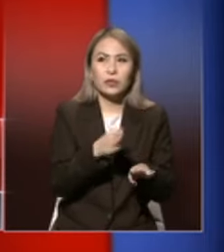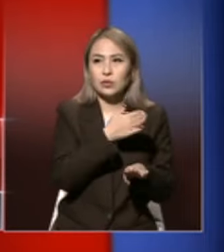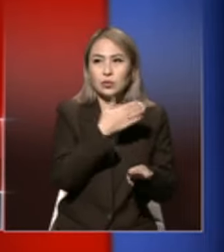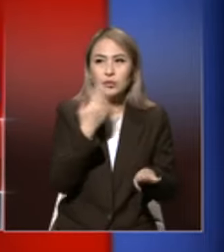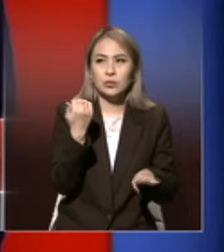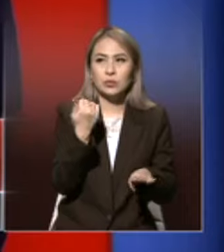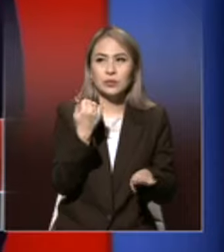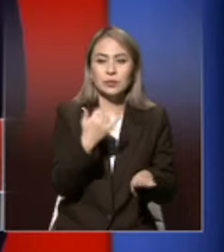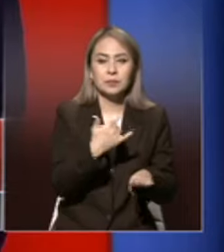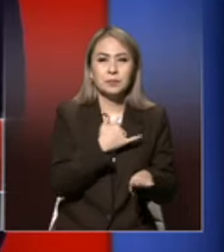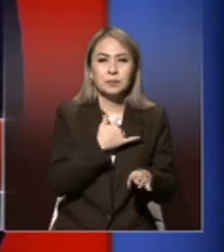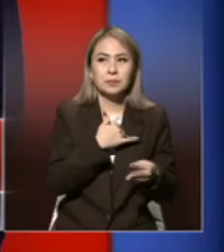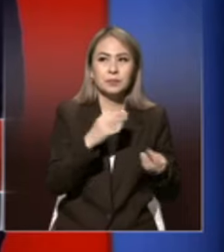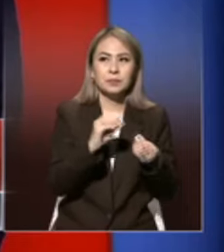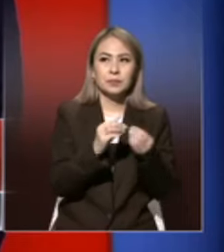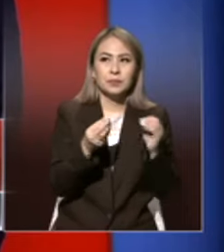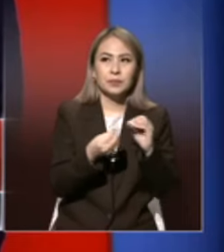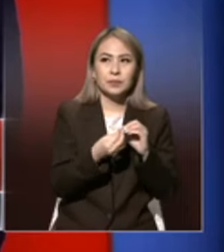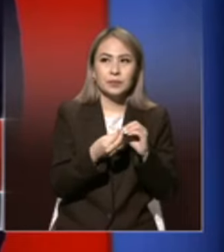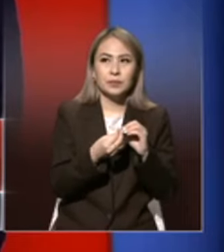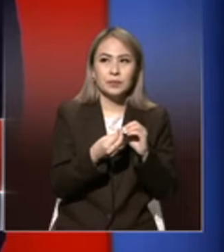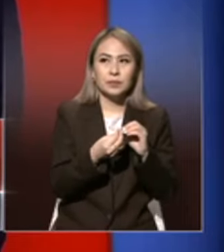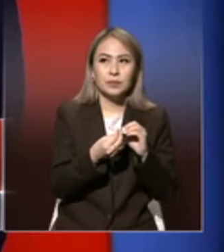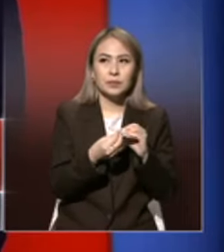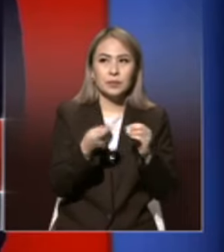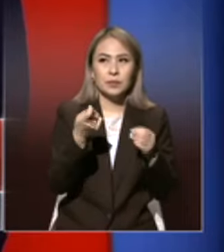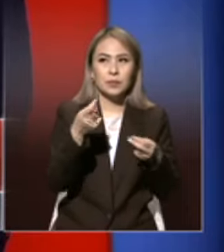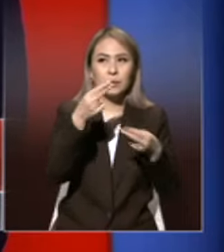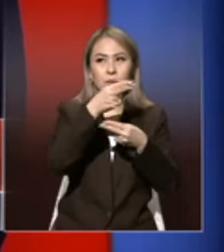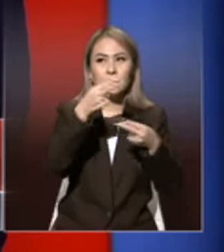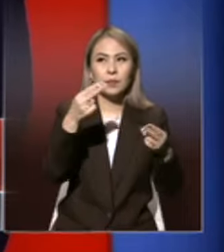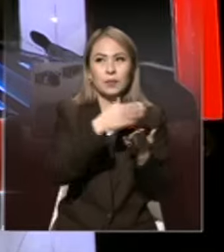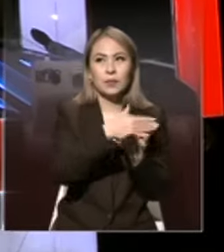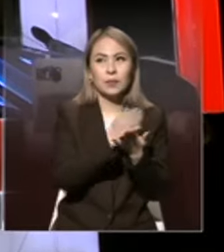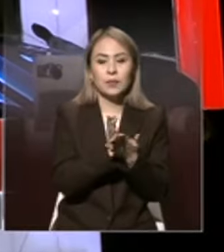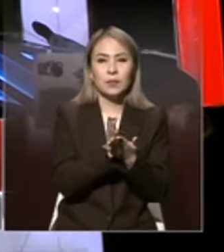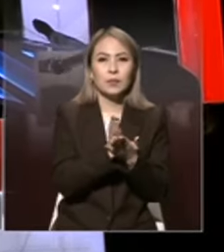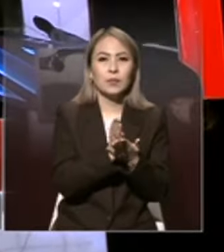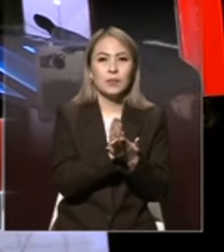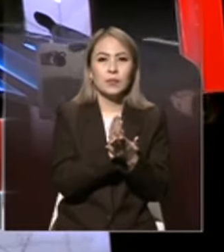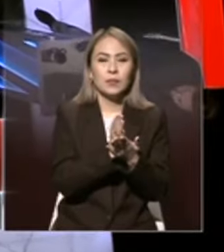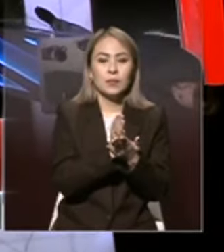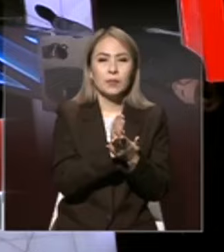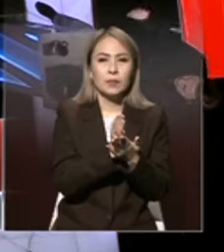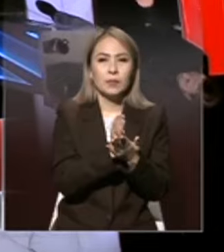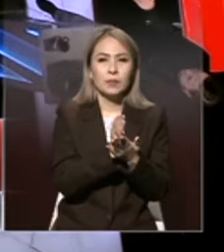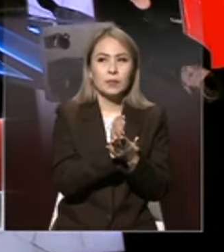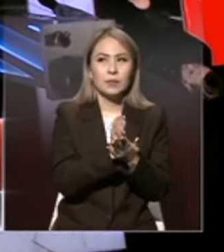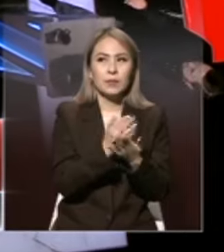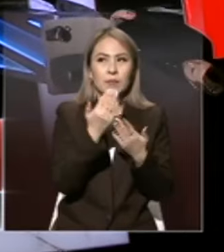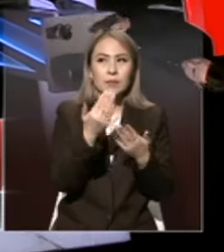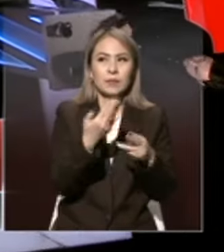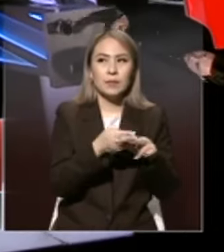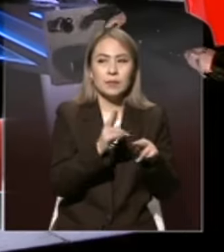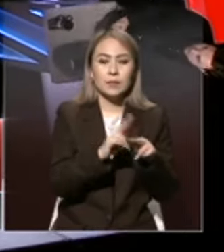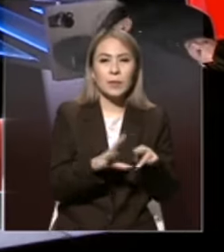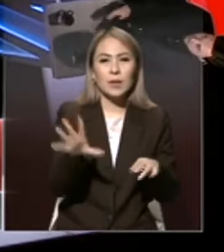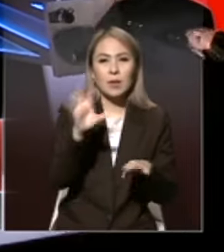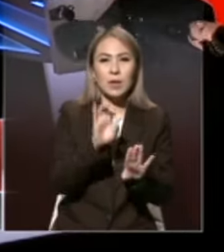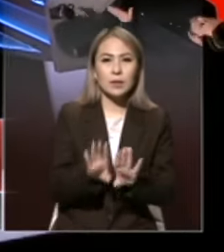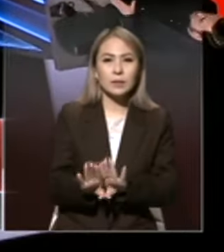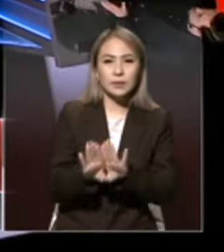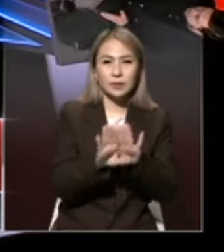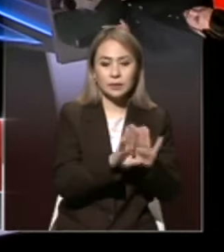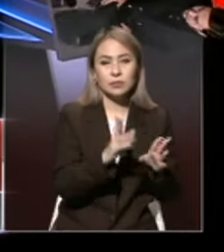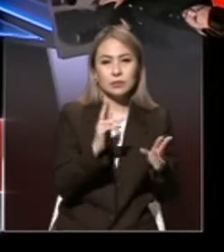па? Біздегі мәселе бұл жерде неде? Кішкене тақырыптан ауытқып кетіп бара жатқан сияқты. Жоқ, мен бұл жерде соған алып келіп жатырмын. Сіз айтып жатқаныңыз мысалға бәрі бірдей, иә,